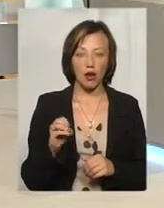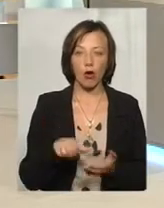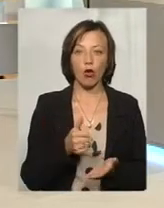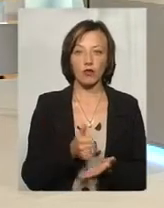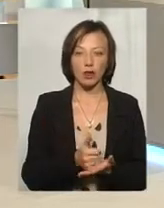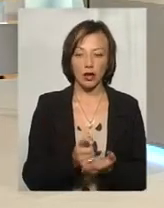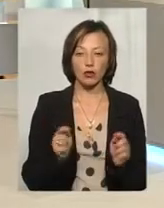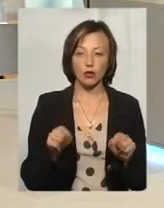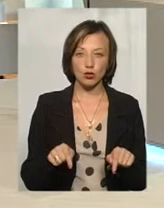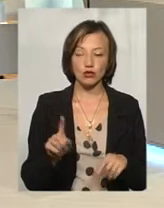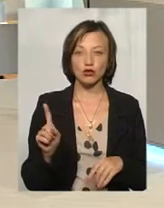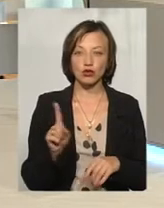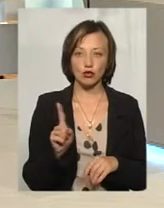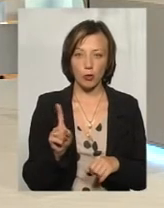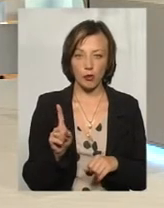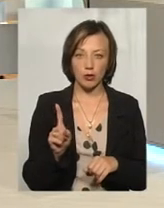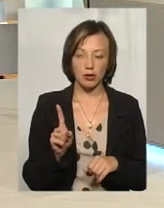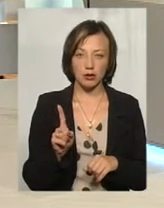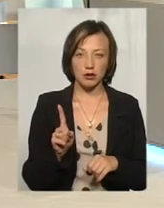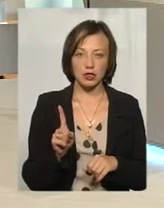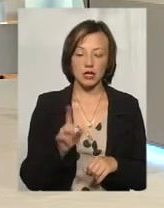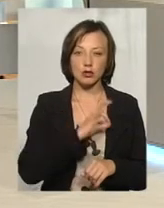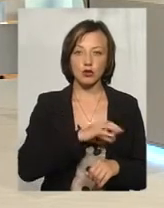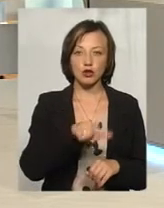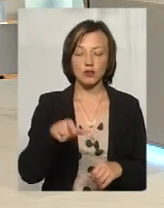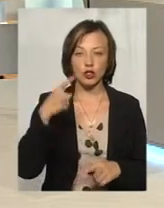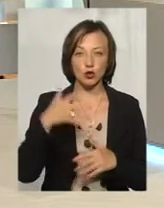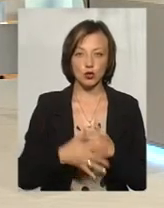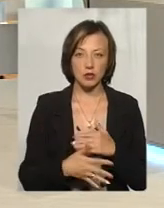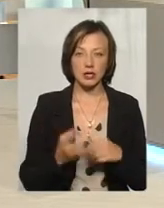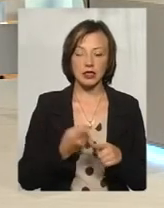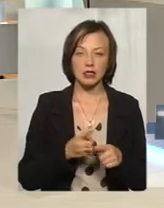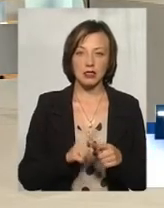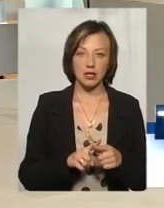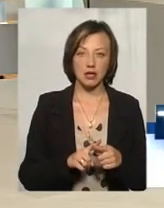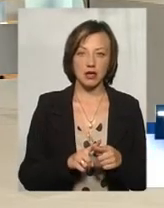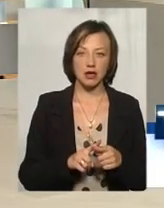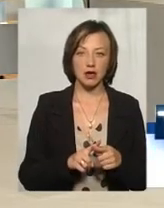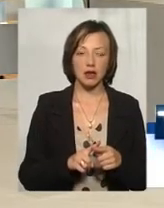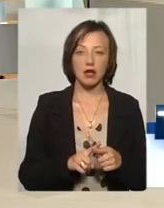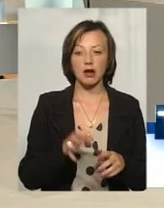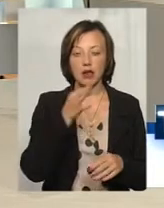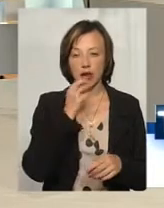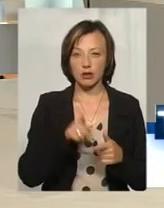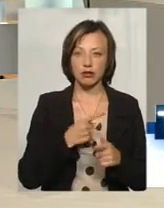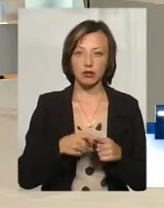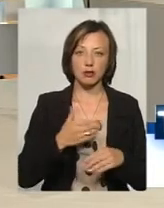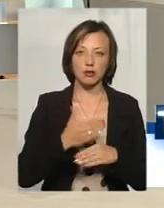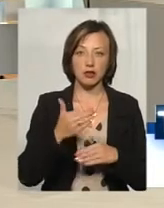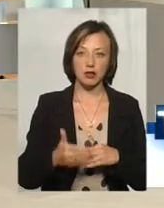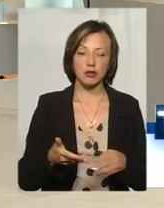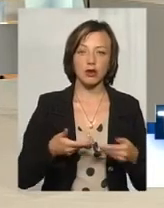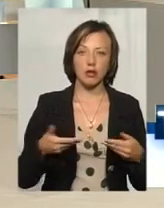головне тут, щоб споживачі розуміли, це момент, який рано чи пізно